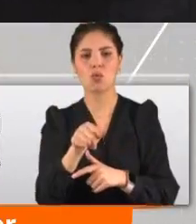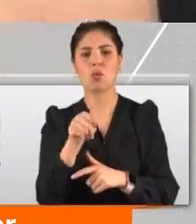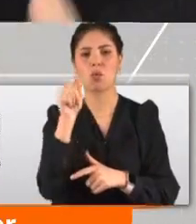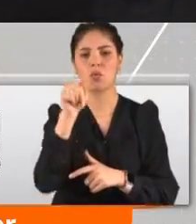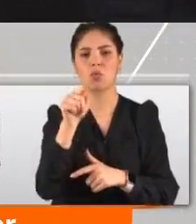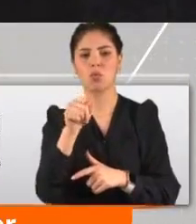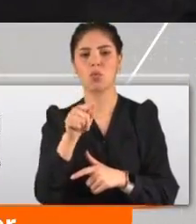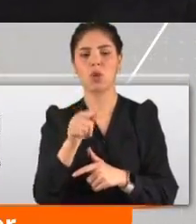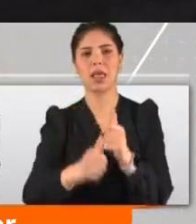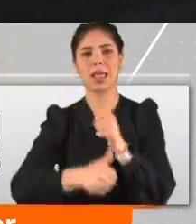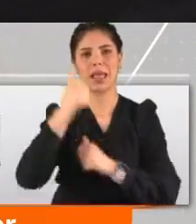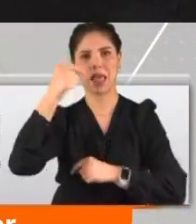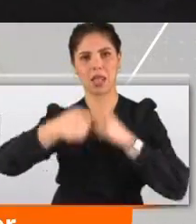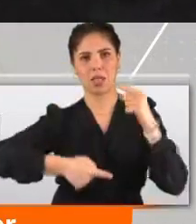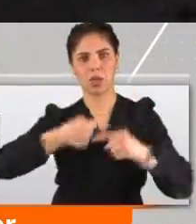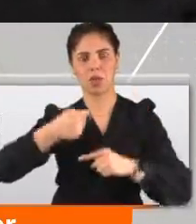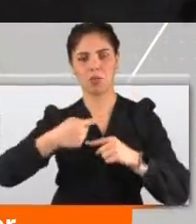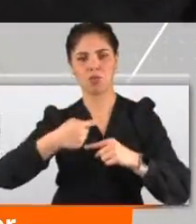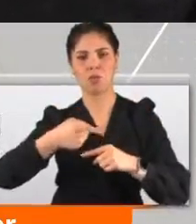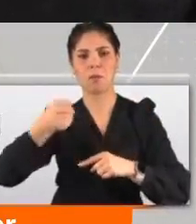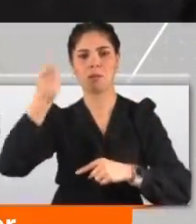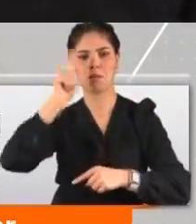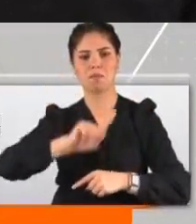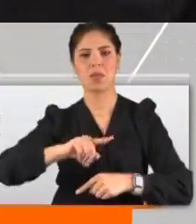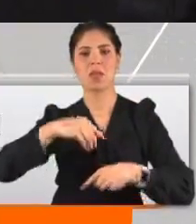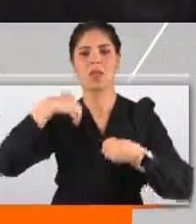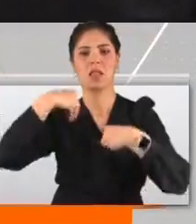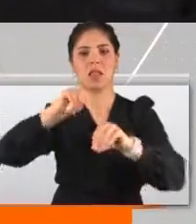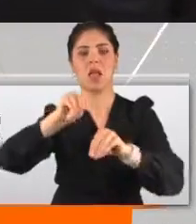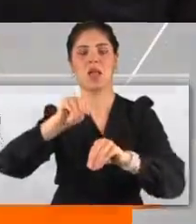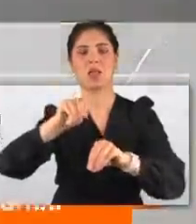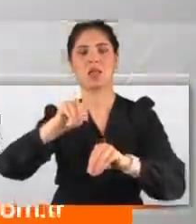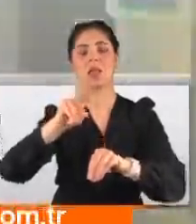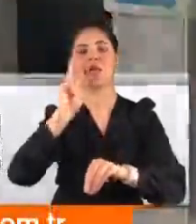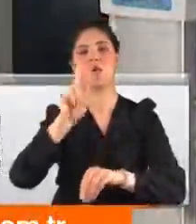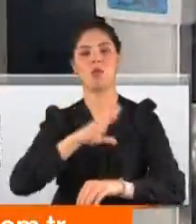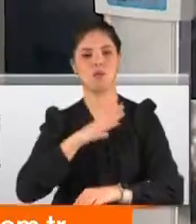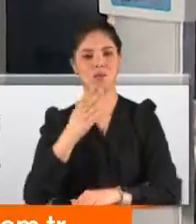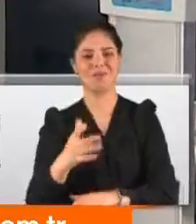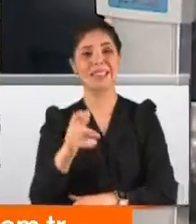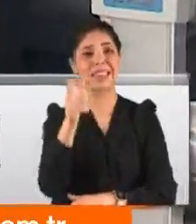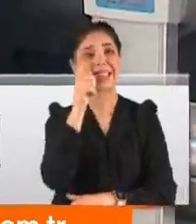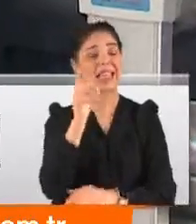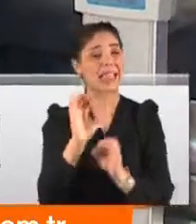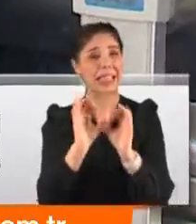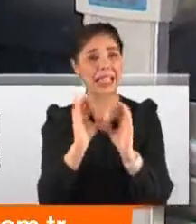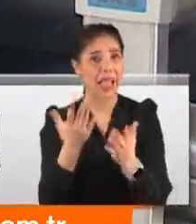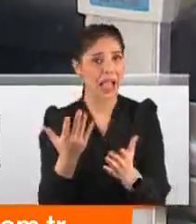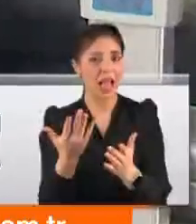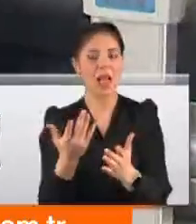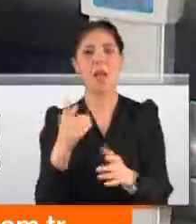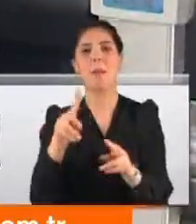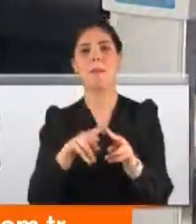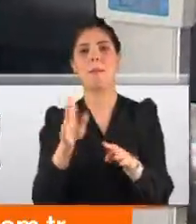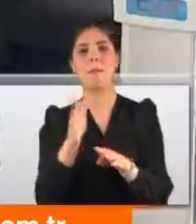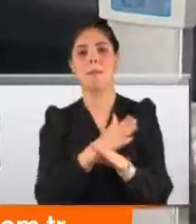reçellerin tekrar geri dönüşümde, yeniden işlenerek tekrar piyasaya sürüldüğünü yine görmekteyiz. Dikkat edilmesi gereken noktalardan biri de